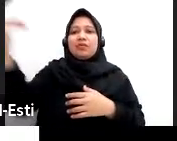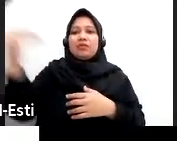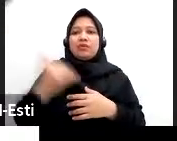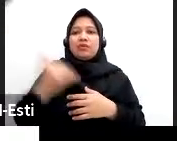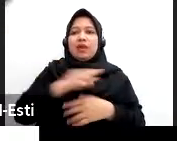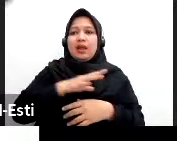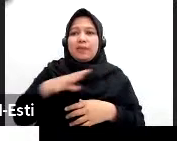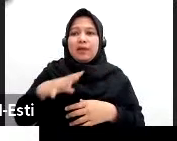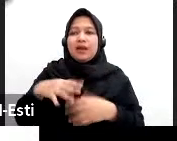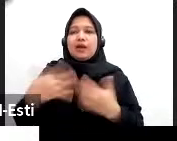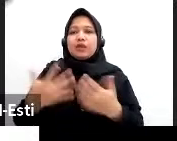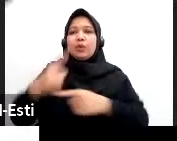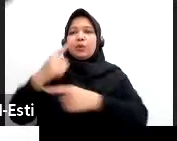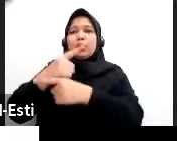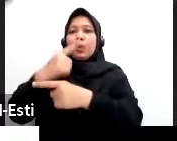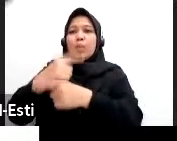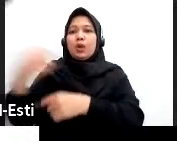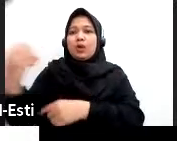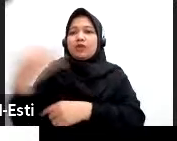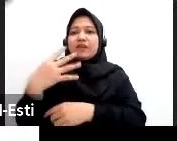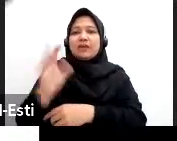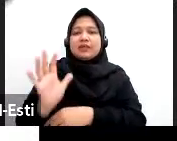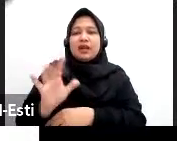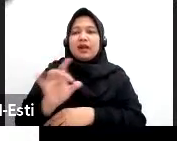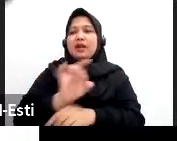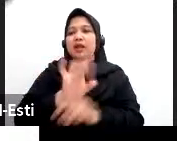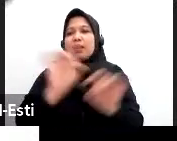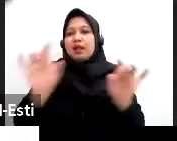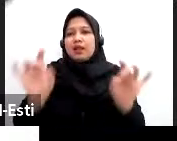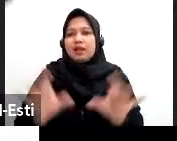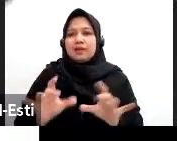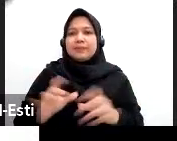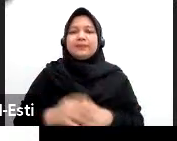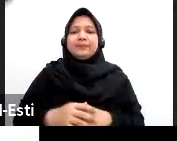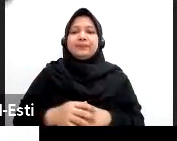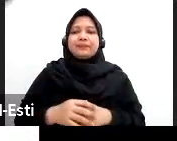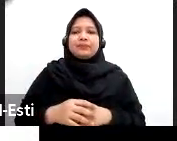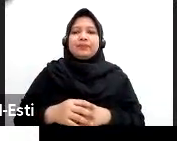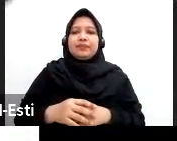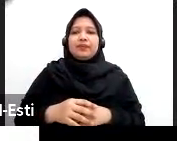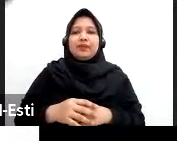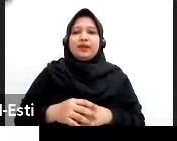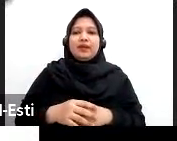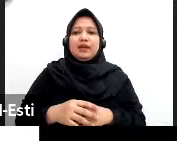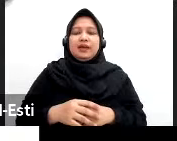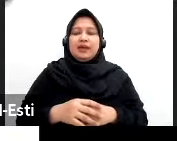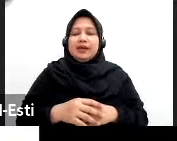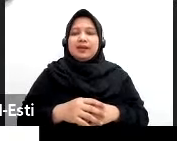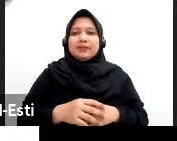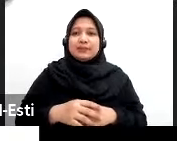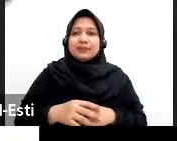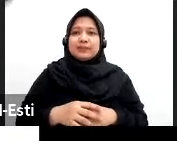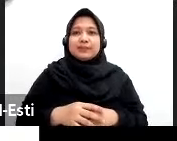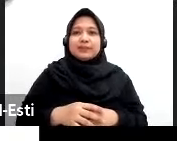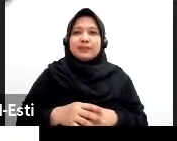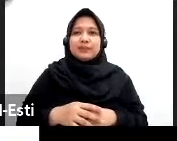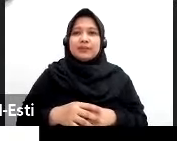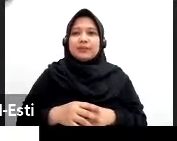tidak konfirmasi dan sebagainya dan sebagainya dan saya kira ini beberapa hal yang kemudian secara